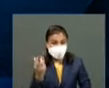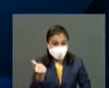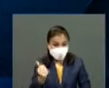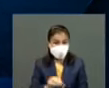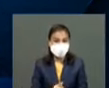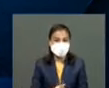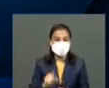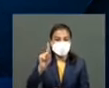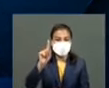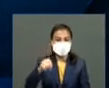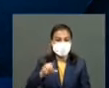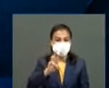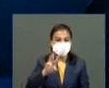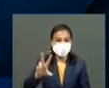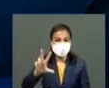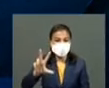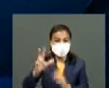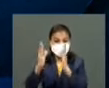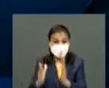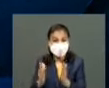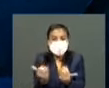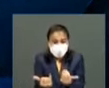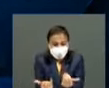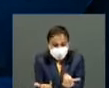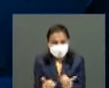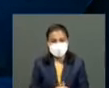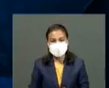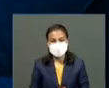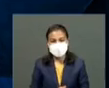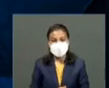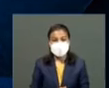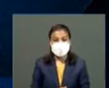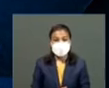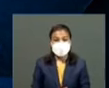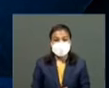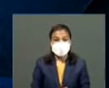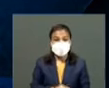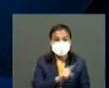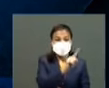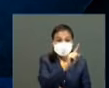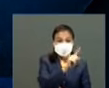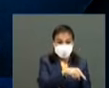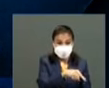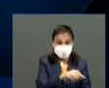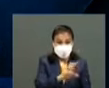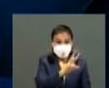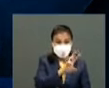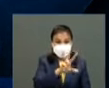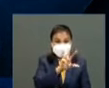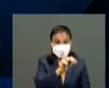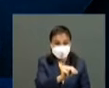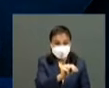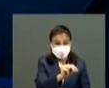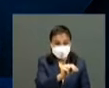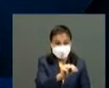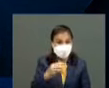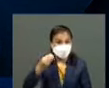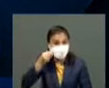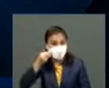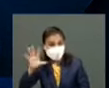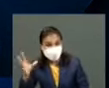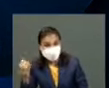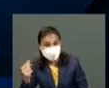ไป 1,603 รายค่ะถ้าเทียบกับผู้ติดเชื้อรายใหม่วันนี้ 1,630 คนที่ได้รับอนุญาตกลับบ้า